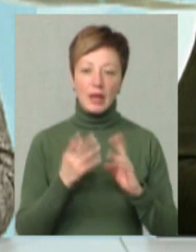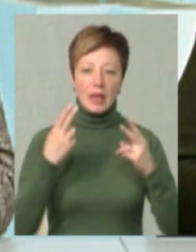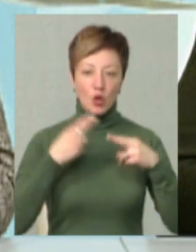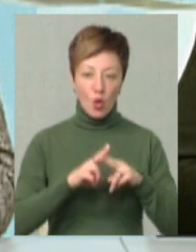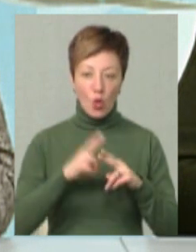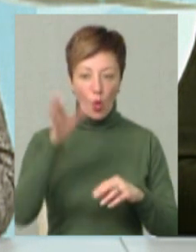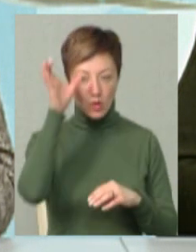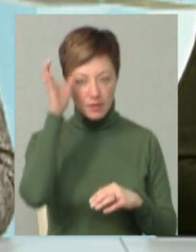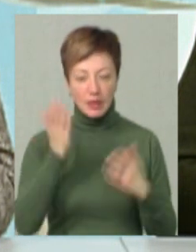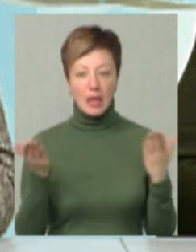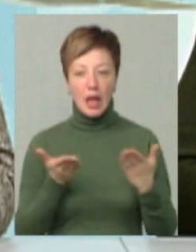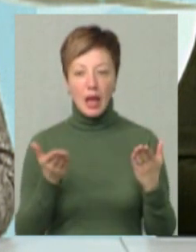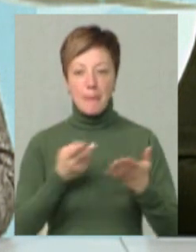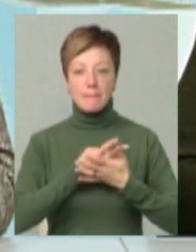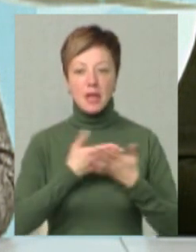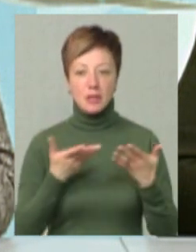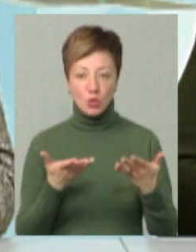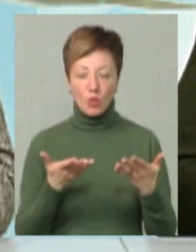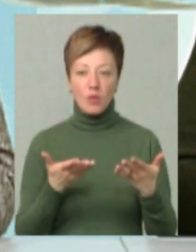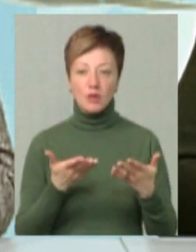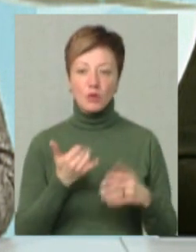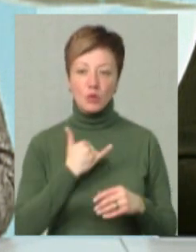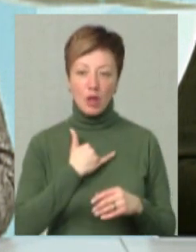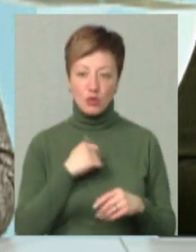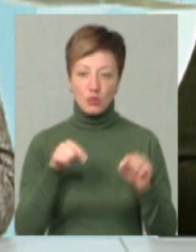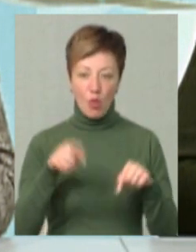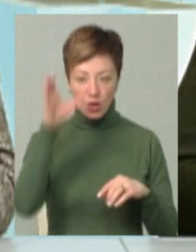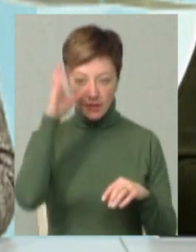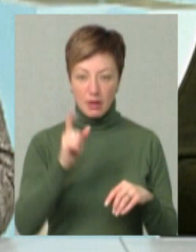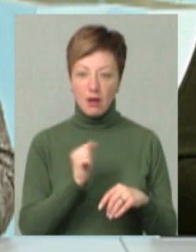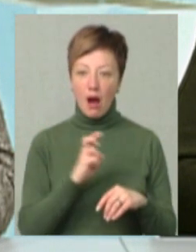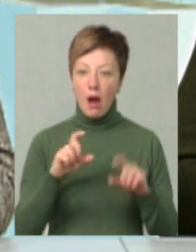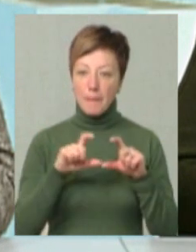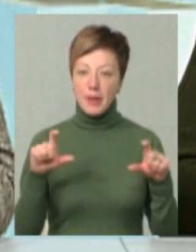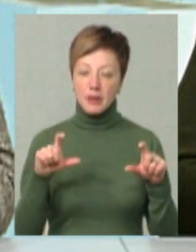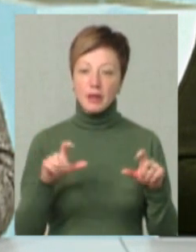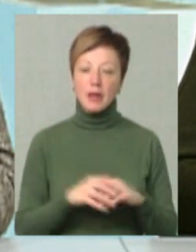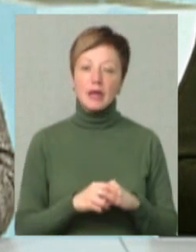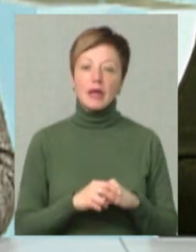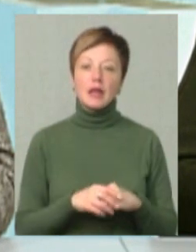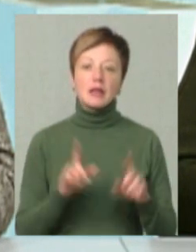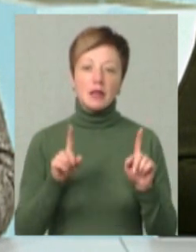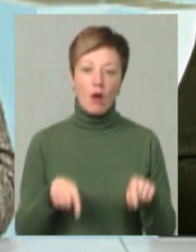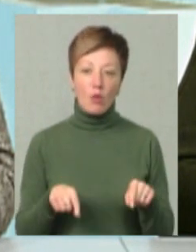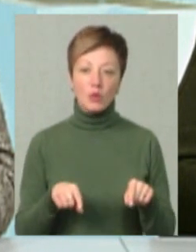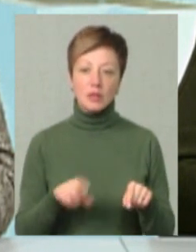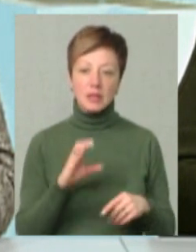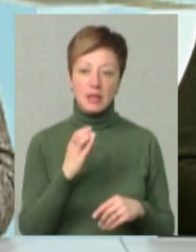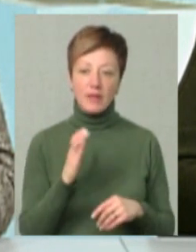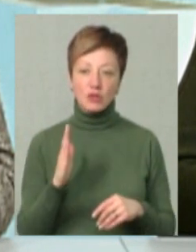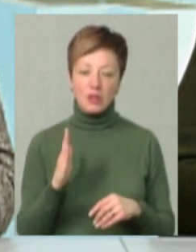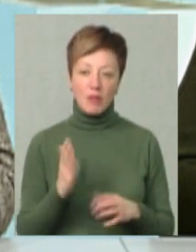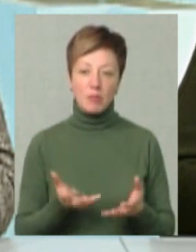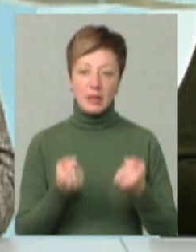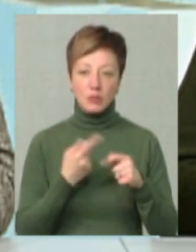технологій освіти, який презентований в нашому освітньому хабі. Ну і, звичайно, Сергію Вячеславовичу, який підтримав цю